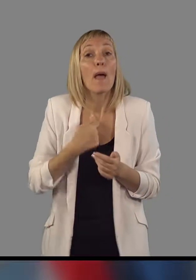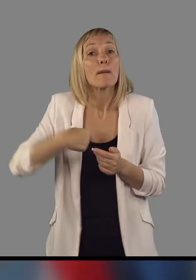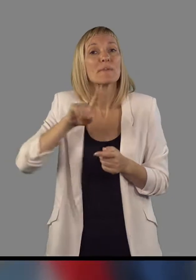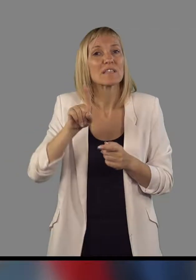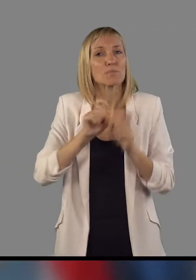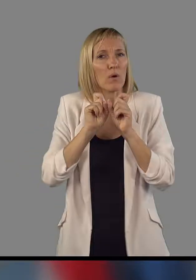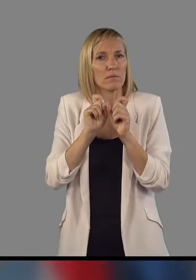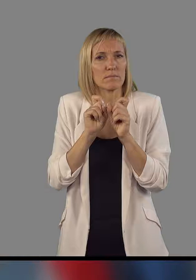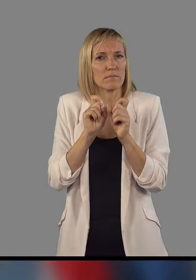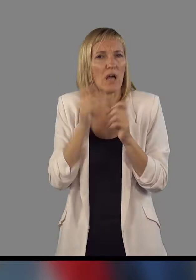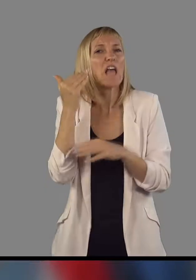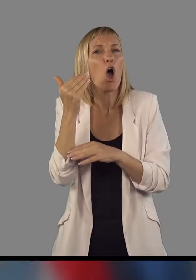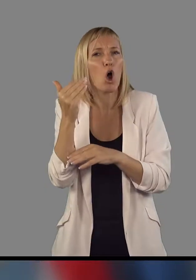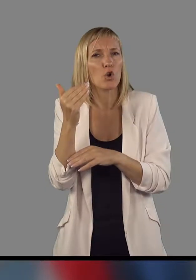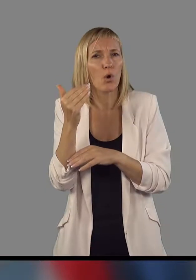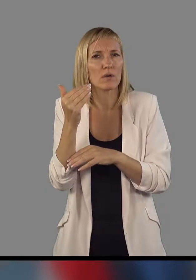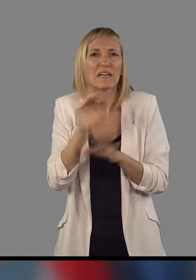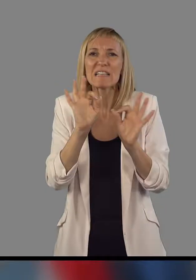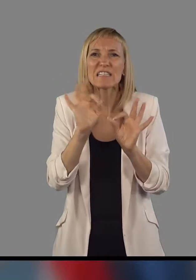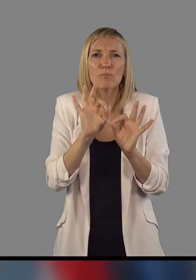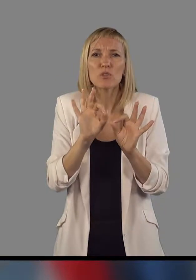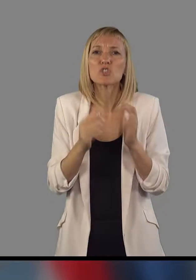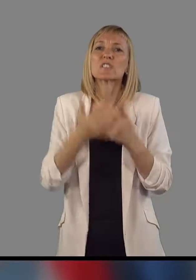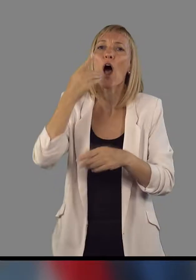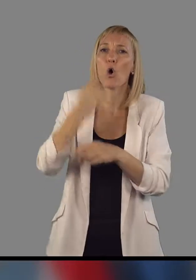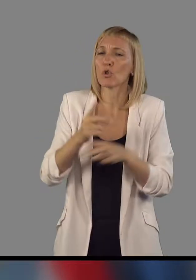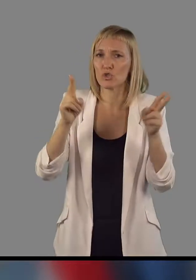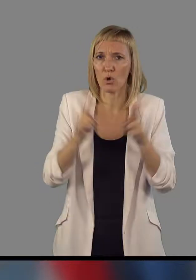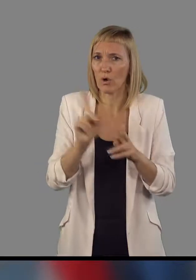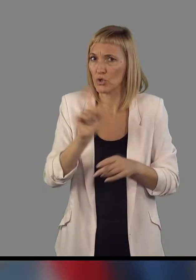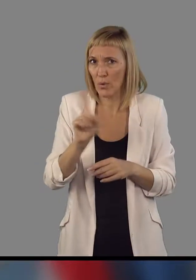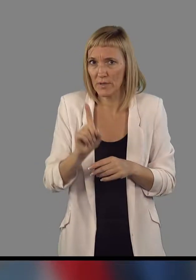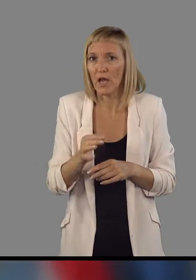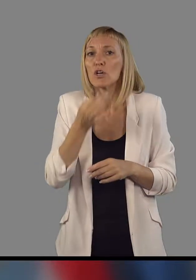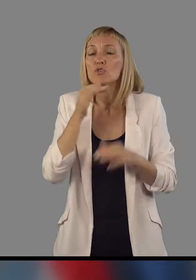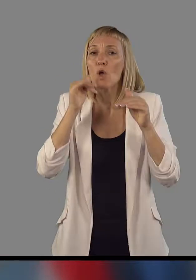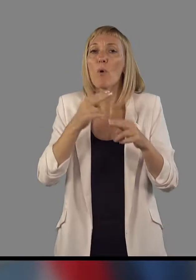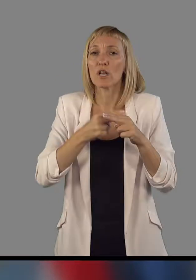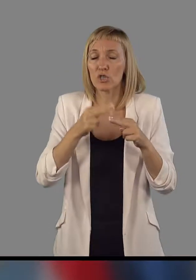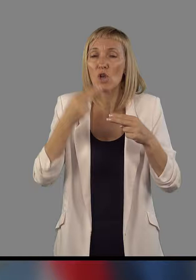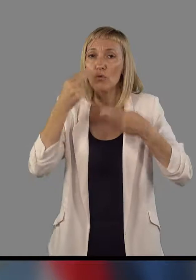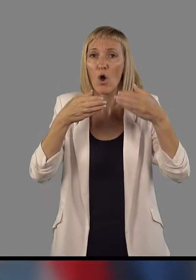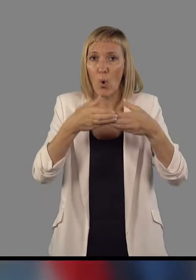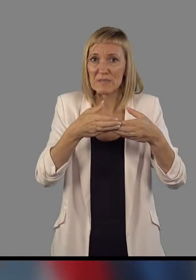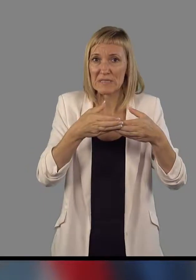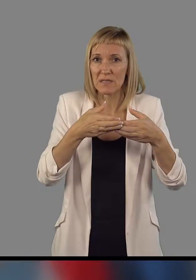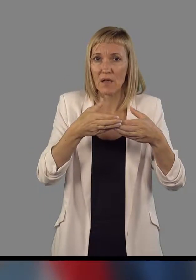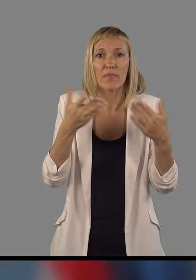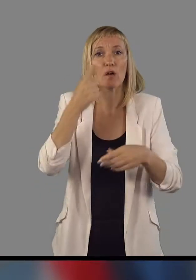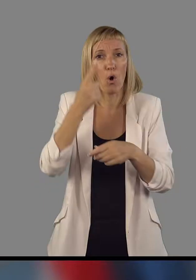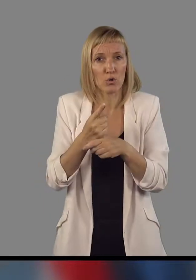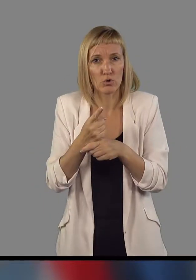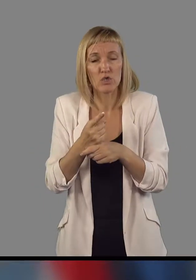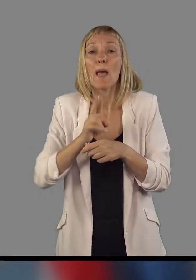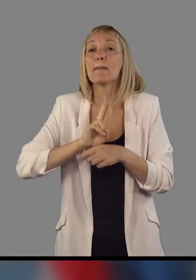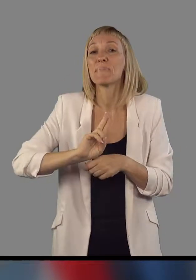nismo ravno zaradi tega, saj pravzaprav rokov za te odločitve nismo skrajševali. Če rečemo, da mora Državna revizijska komisija